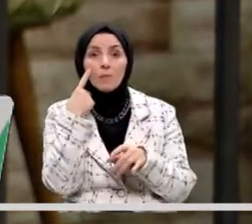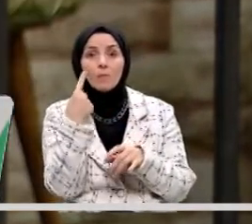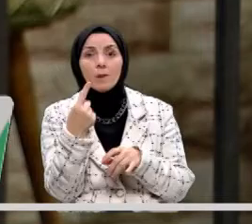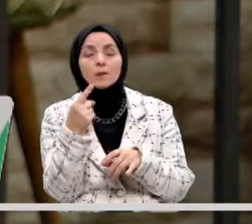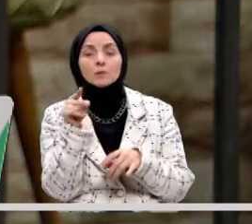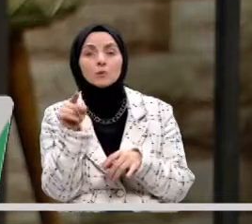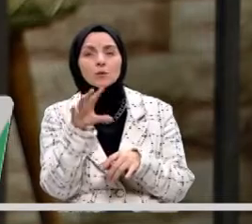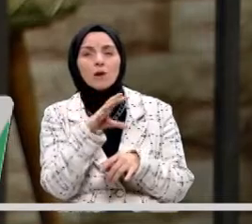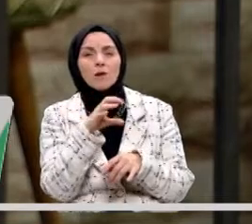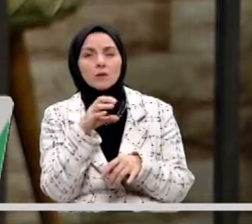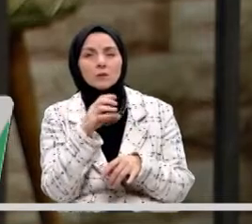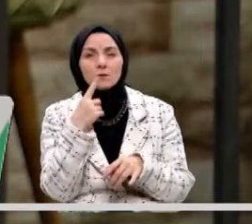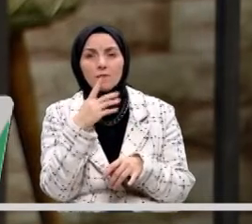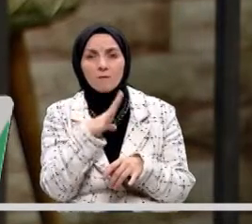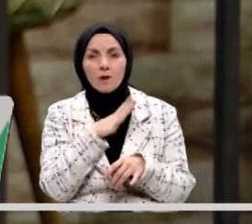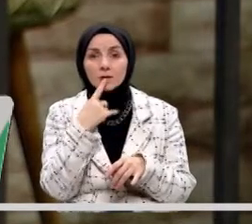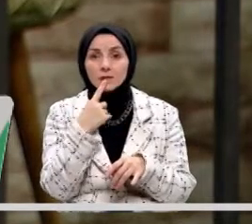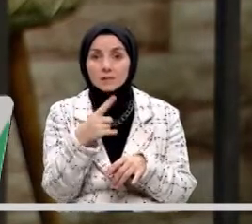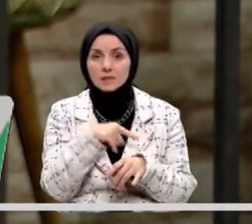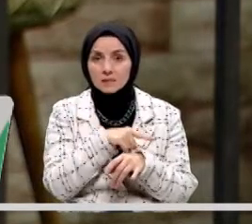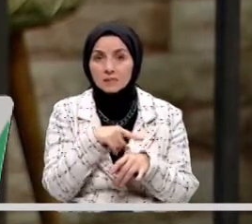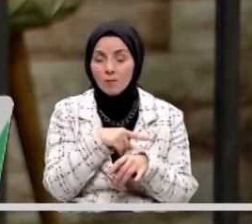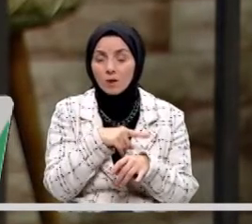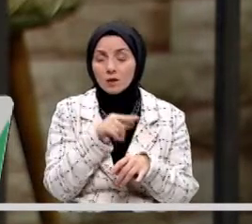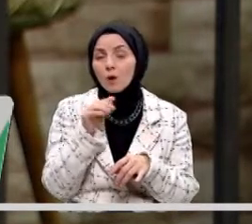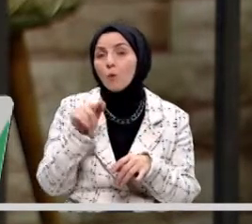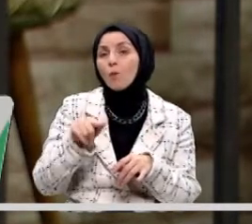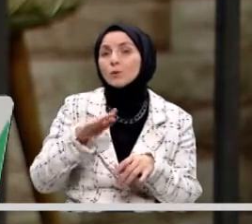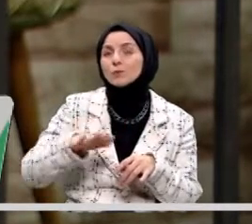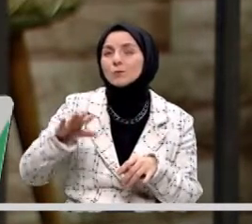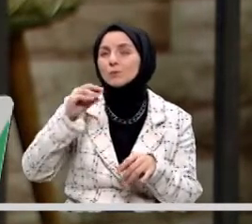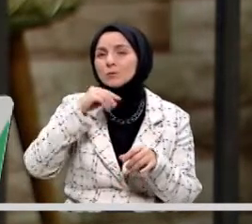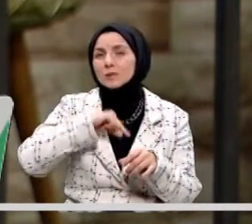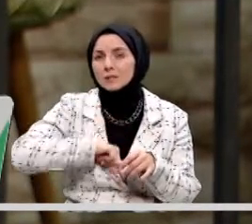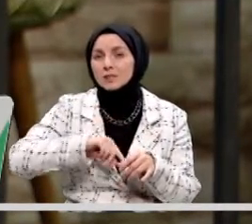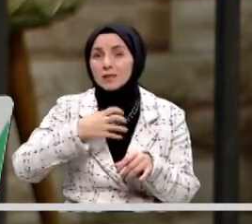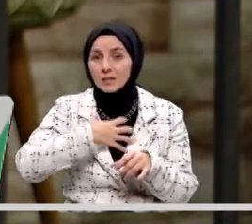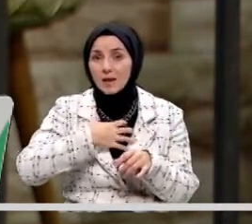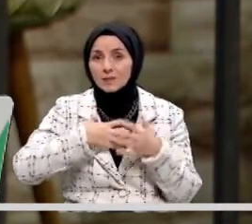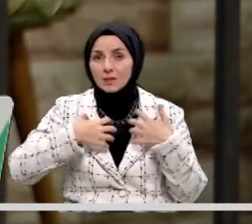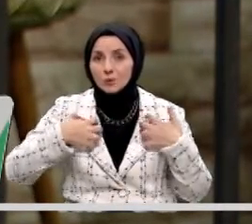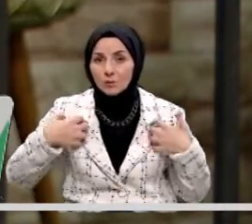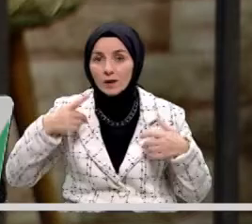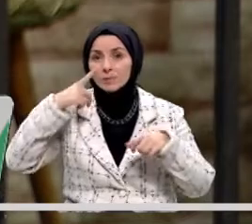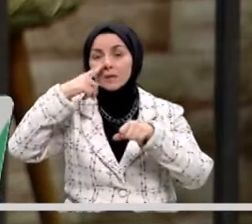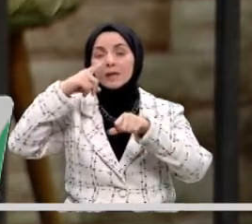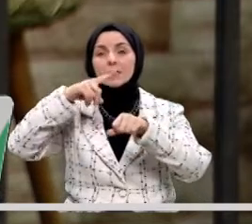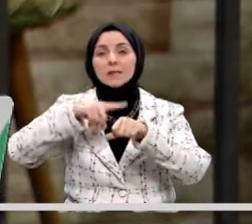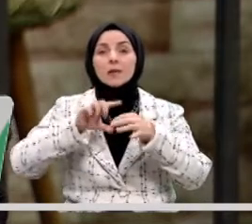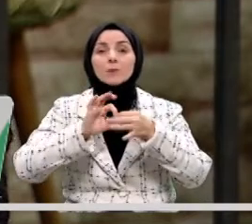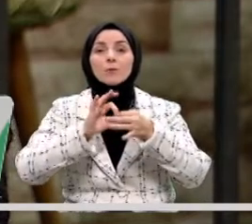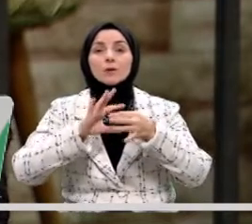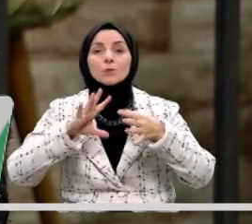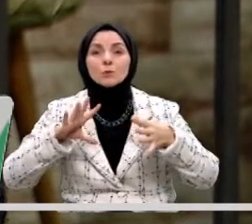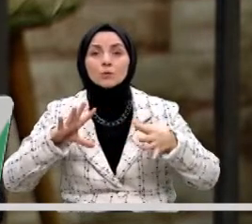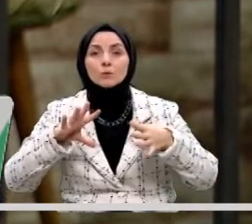Dediğiniz zaman çocuğun içindeki o kendine güvenme inanma değer görme ve çözüm kısmı çaresizliğe dönüşüyor O yüzden